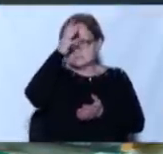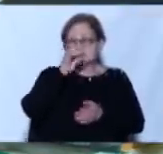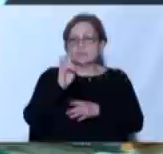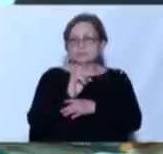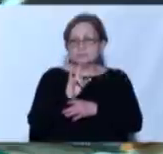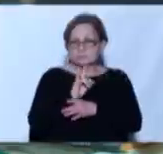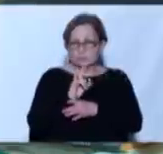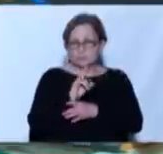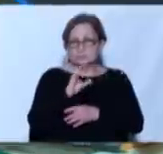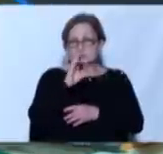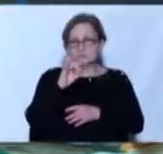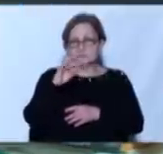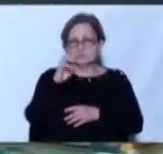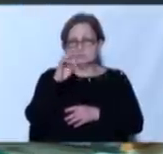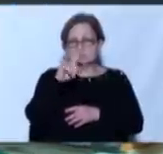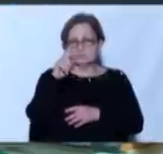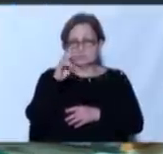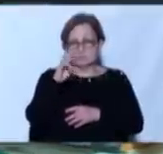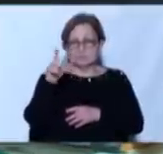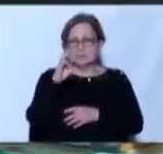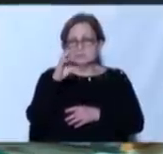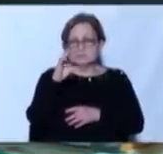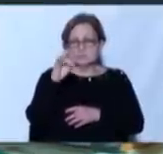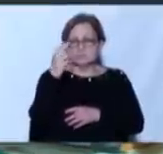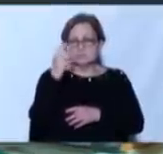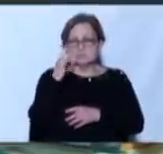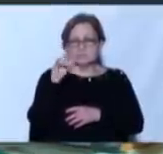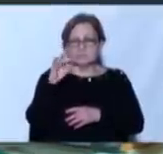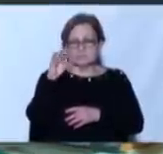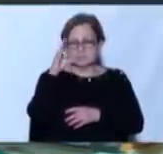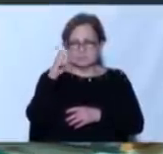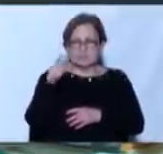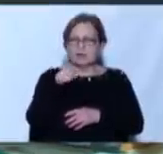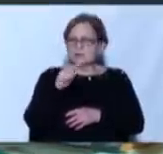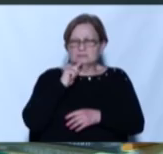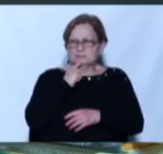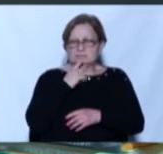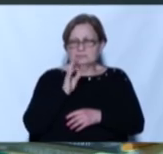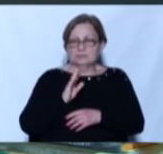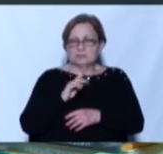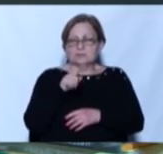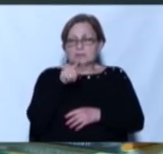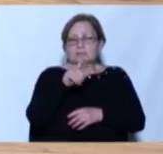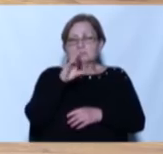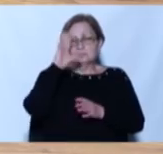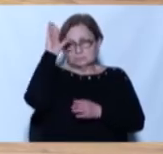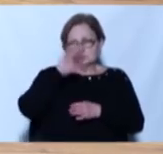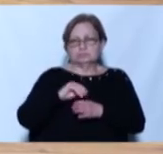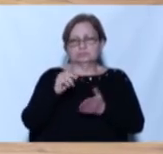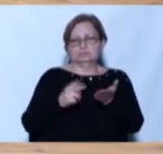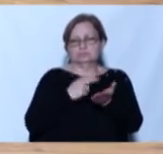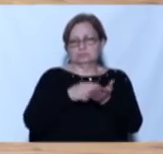ამაში არაფერი განსაკუთრებული არ არის, ეს არ არის არც ტანჯვა, მე არც აზე პიროს გთხოვთ, უბრალოდ მთელი ნაწარმოები უნდა წაიკითხოთ